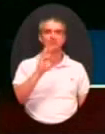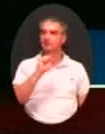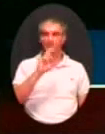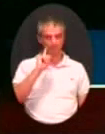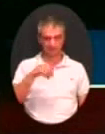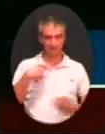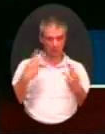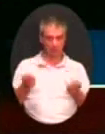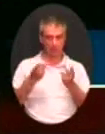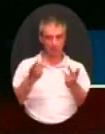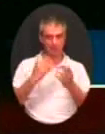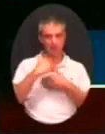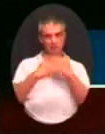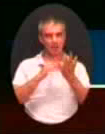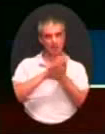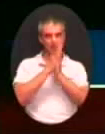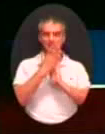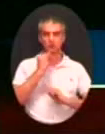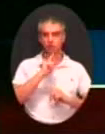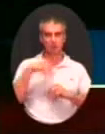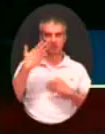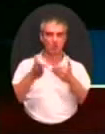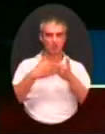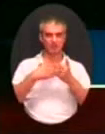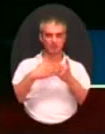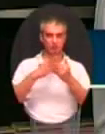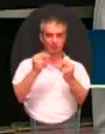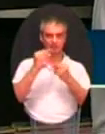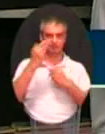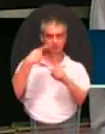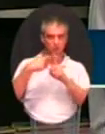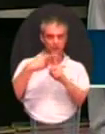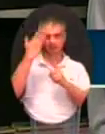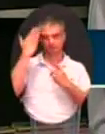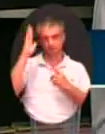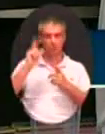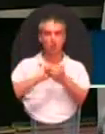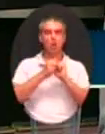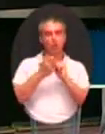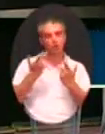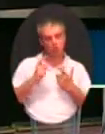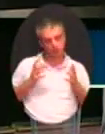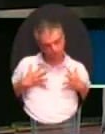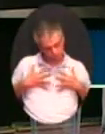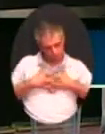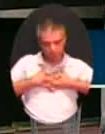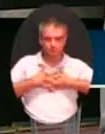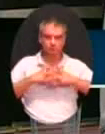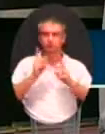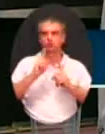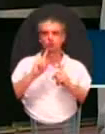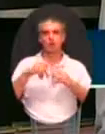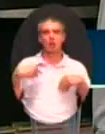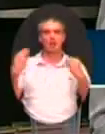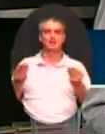שצריך להקל על הליכי הגיור על מנת שלא יהיו נישואי תערובת? או שדווקא צריך להדק את השורות כדי